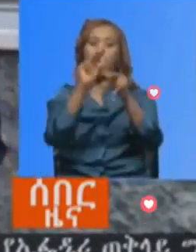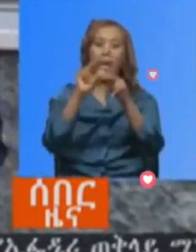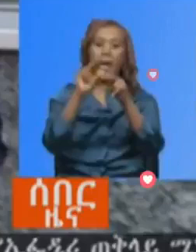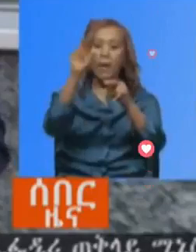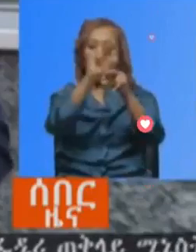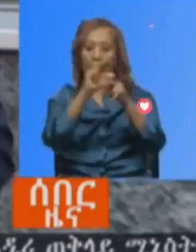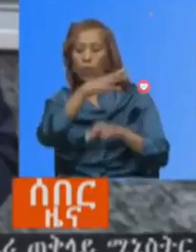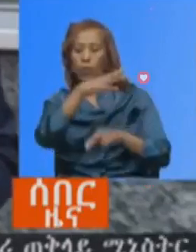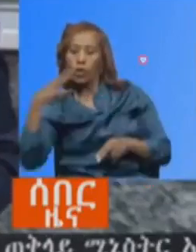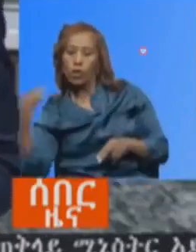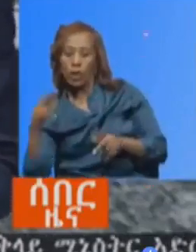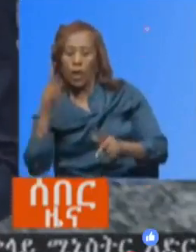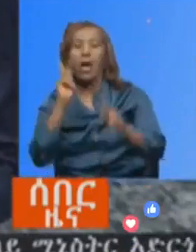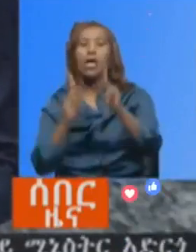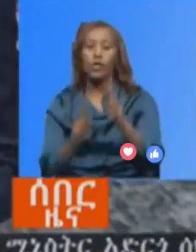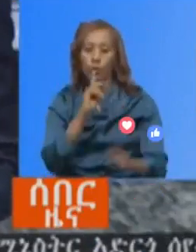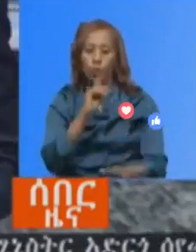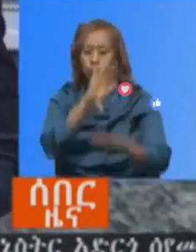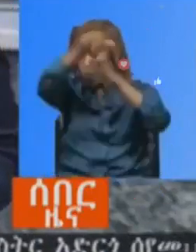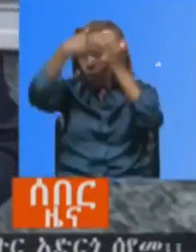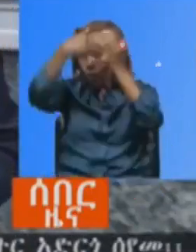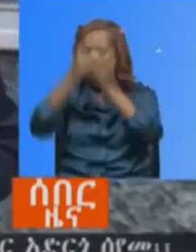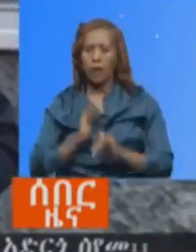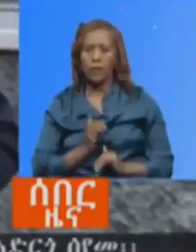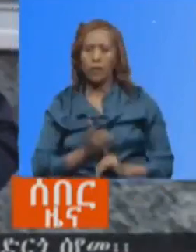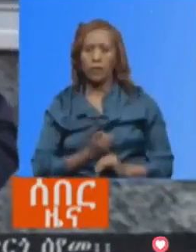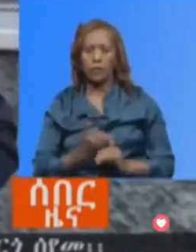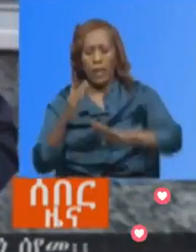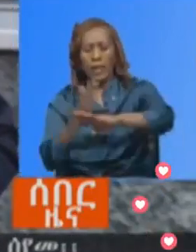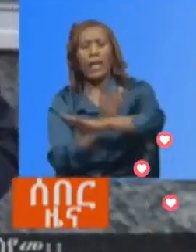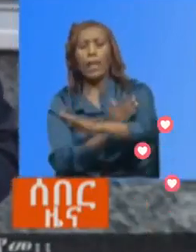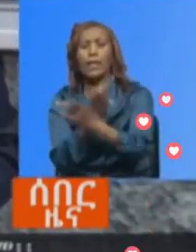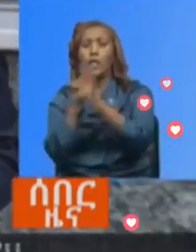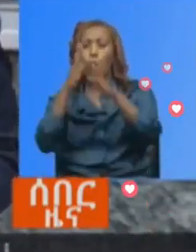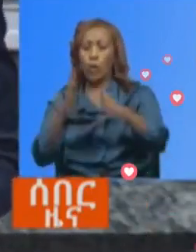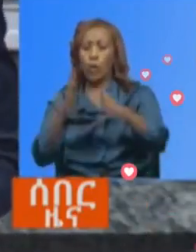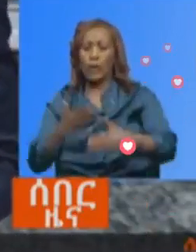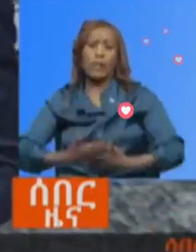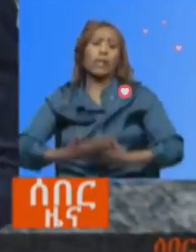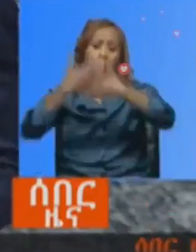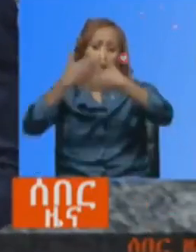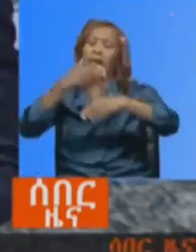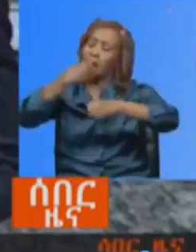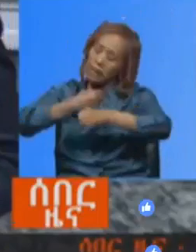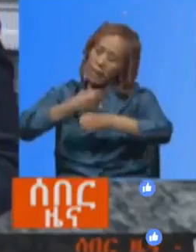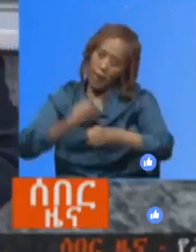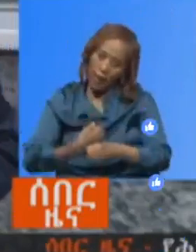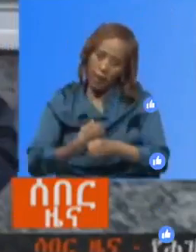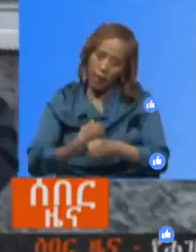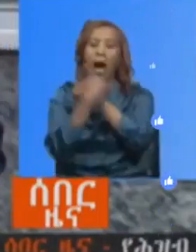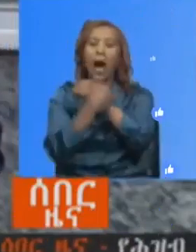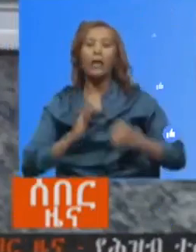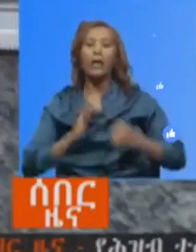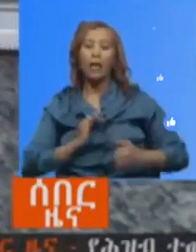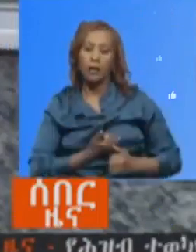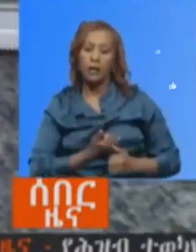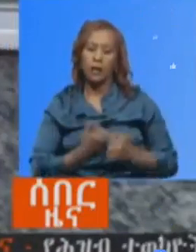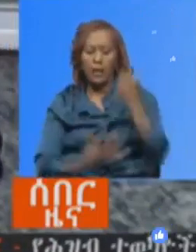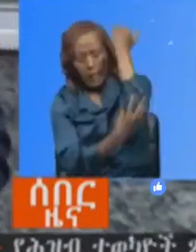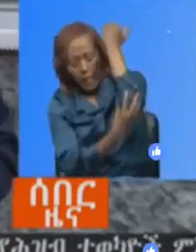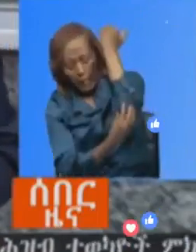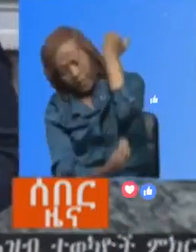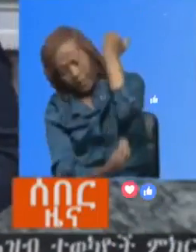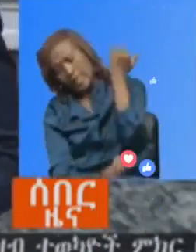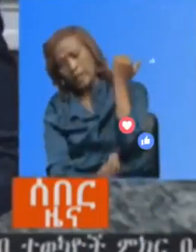ብሔረሰቦችና ህዝቦች፣ ሁላችንም የዳበረ ዲሞክራሲ ለመገንባት እንረባረብ አገራችንን ከደህነት